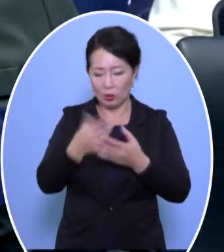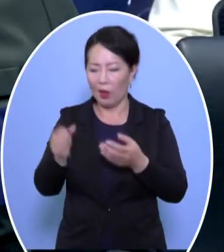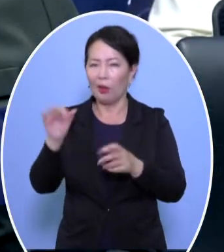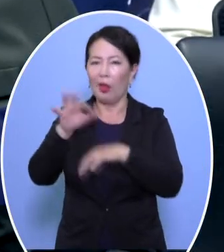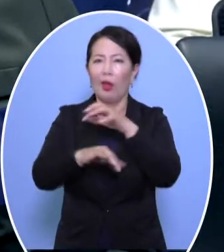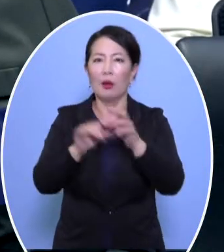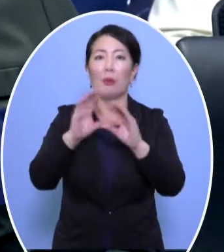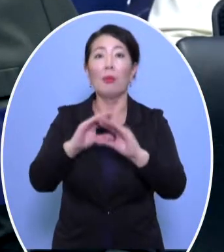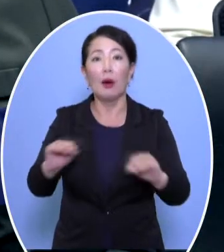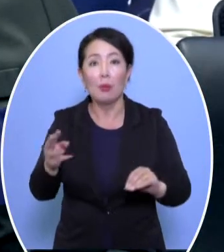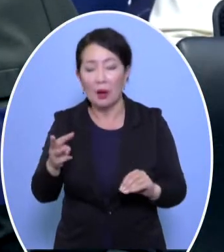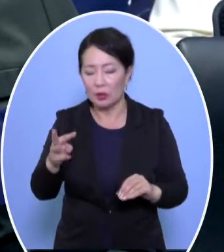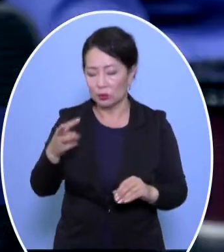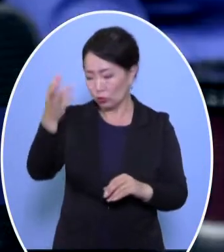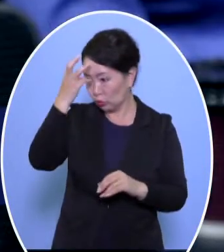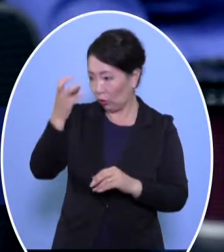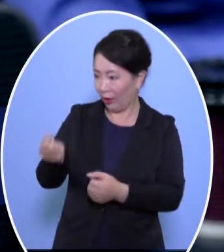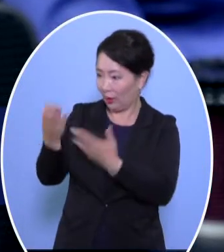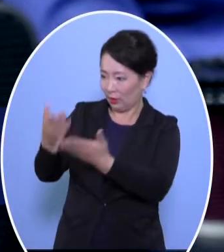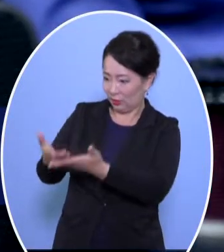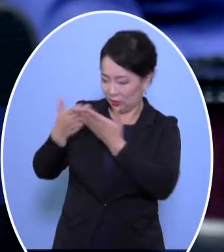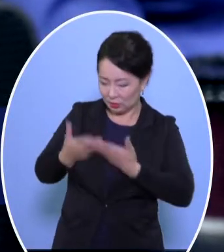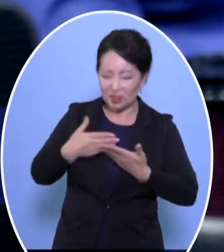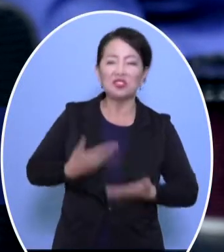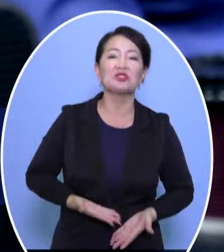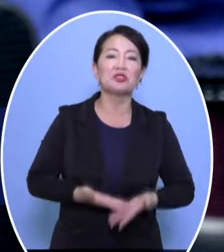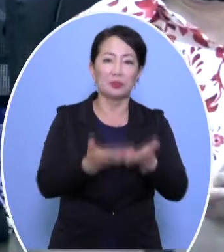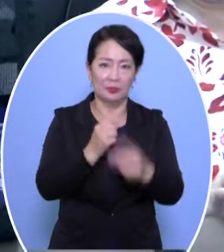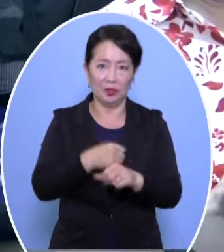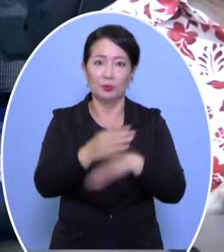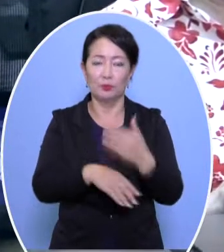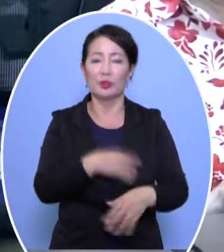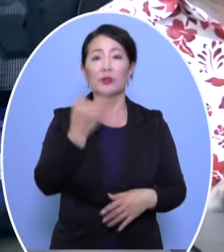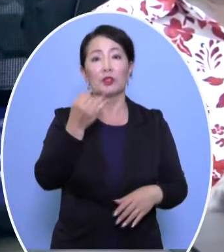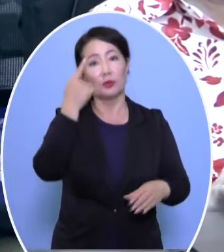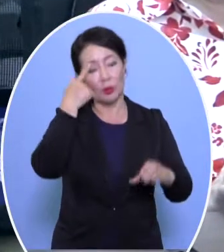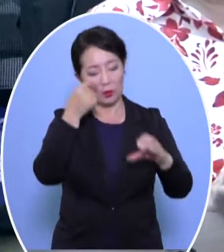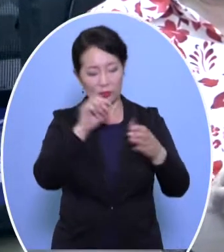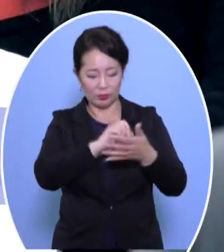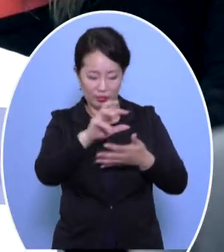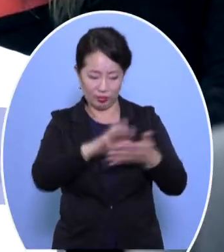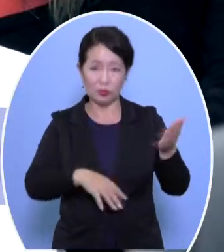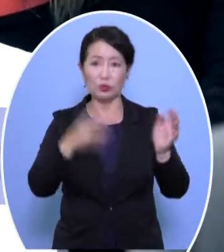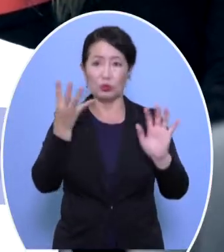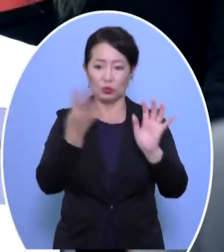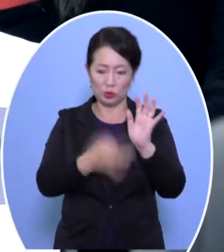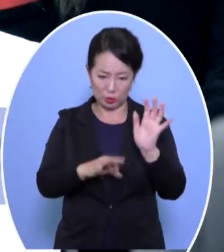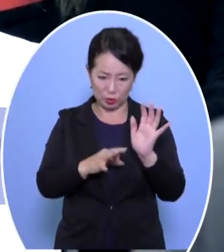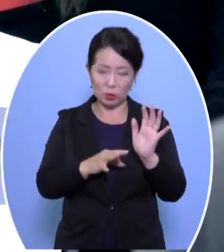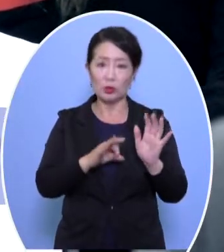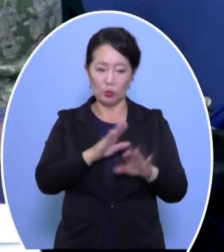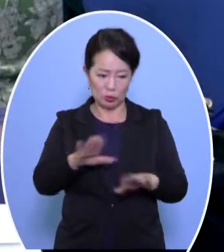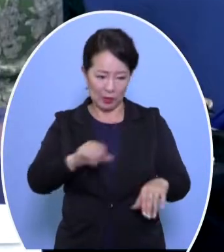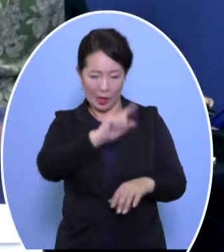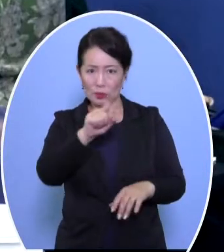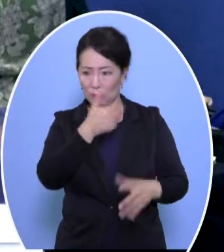баг. Хэдүүлээ төр засгаас гаргасан ийм юм нэгдүгürt нь маш сайхан дэмжиж ажилчээ. Үнэхээр ийм Монголигаас одоо 490 хүүхэд нь асуудал байхгүй гэвэл багш нараа